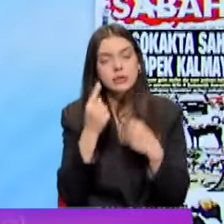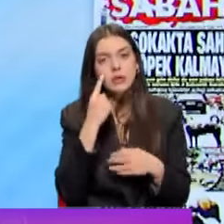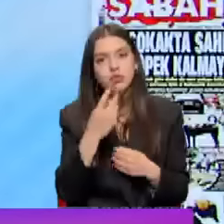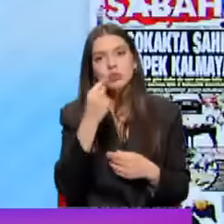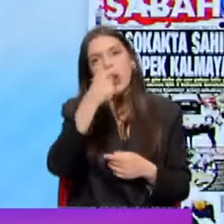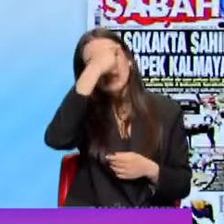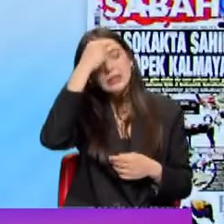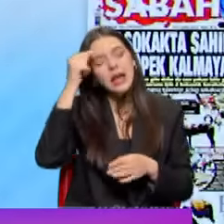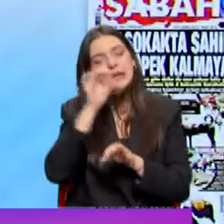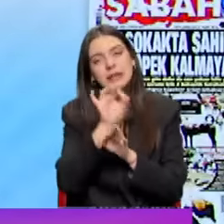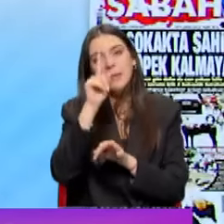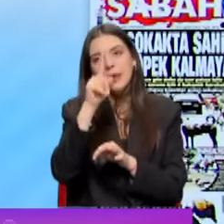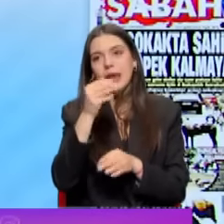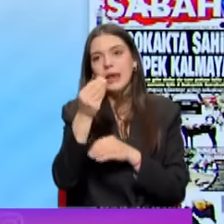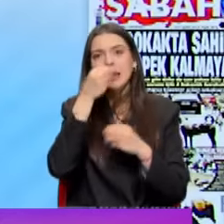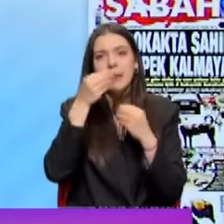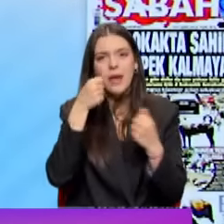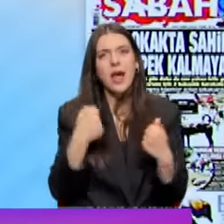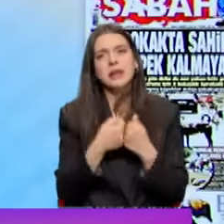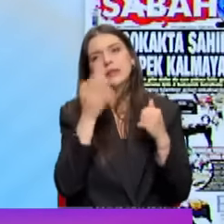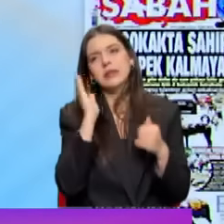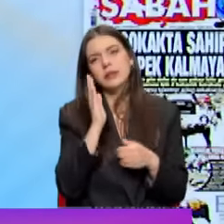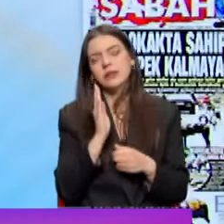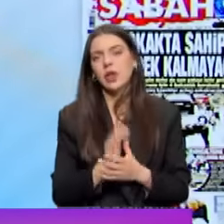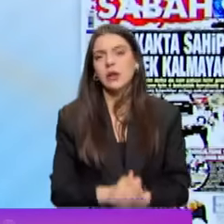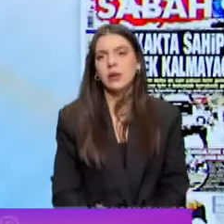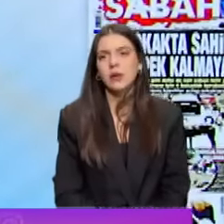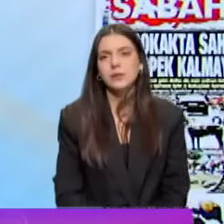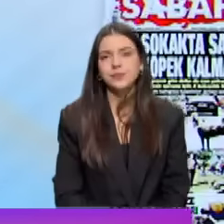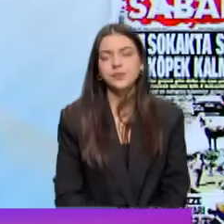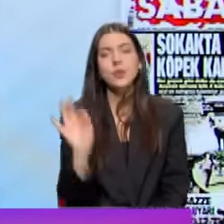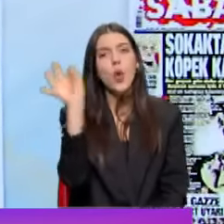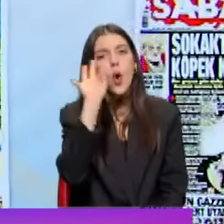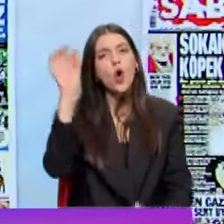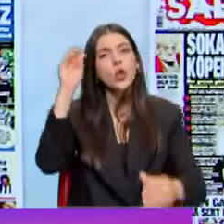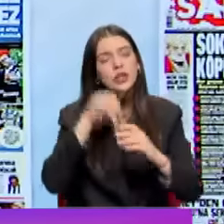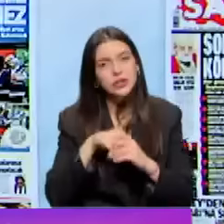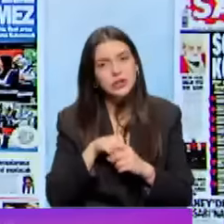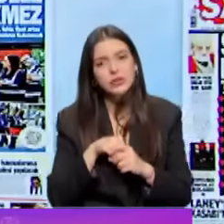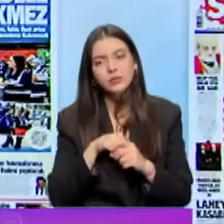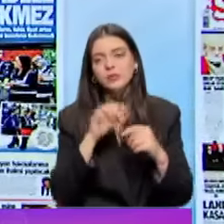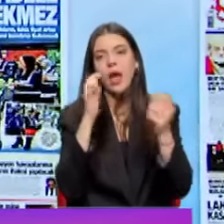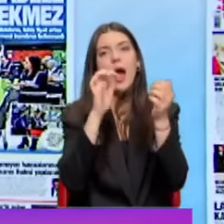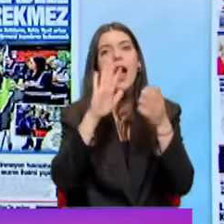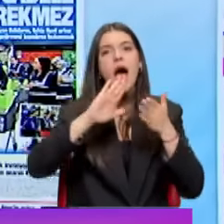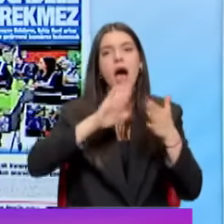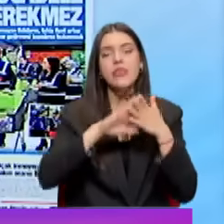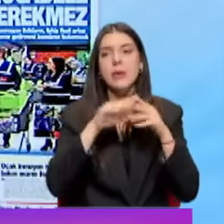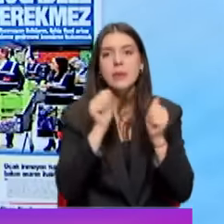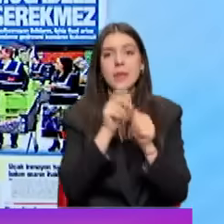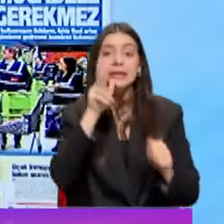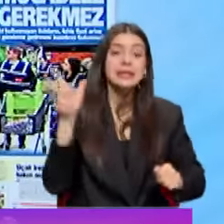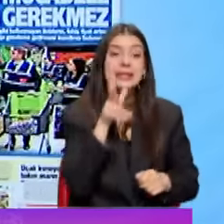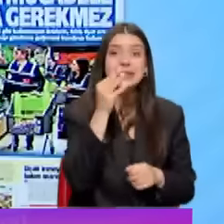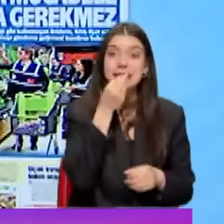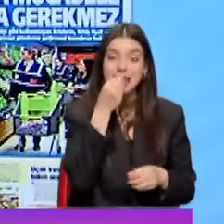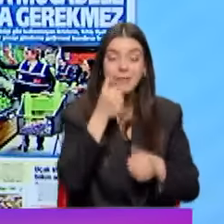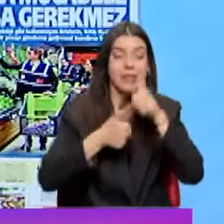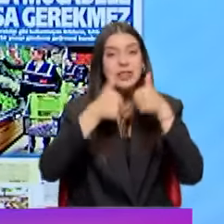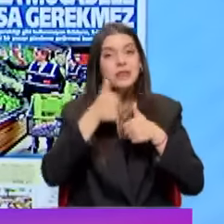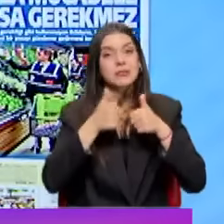talihsiz bir beslenme kazasına Doğru gideceğiz Eee okulda arkadaşlarıyla hızlı yemek yarışı yapan